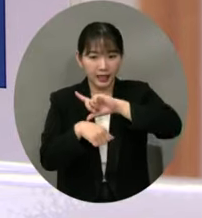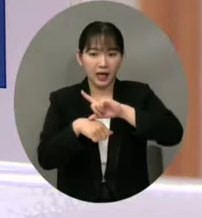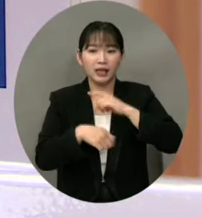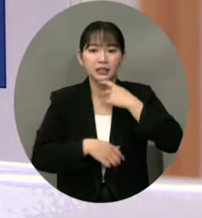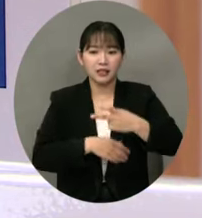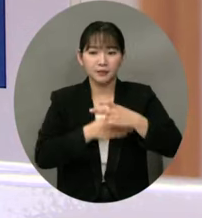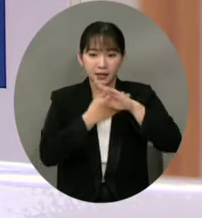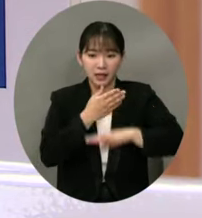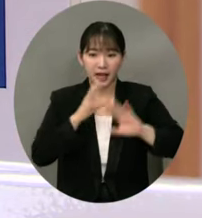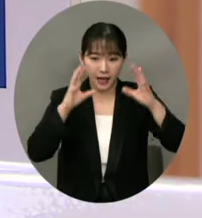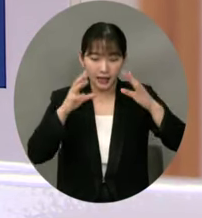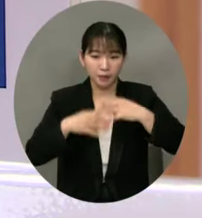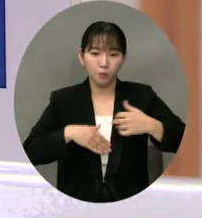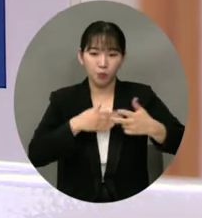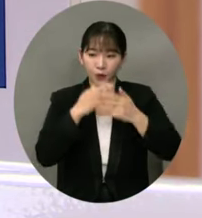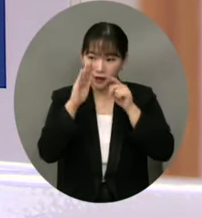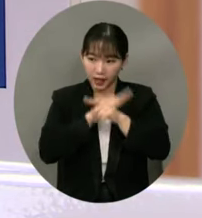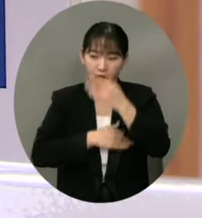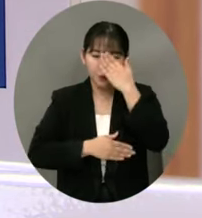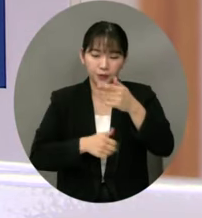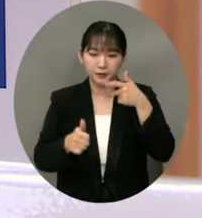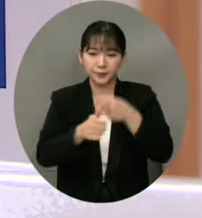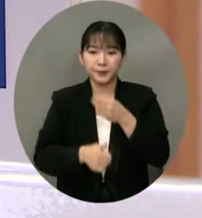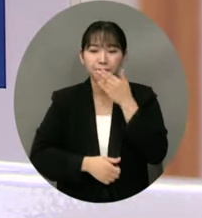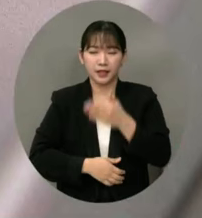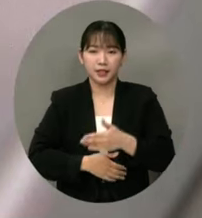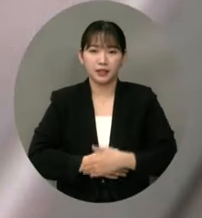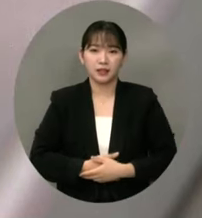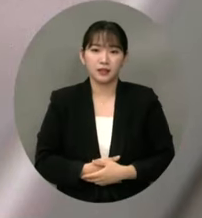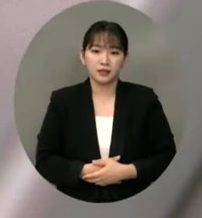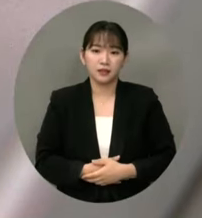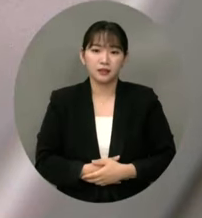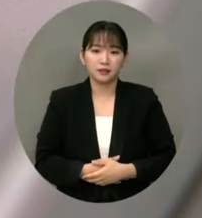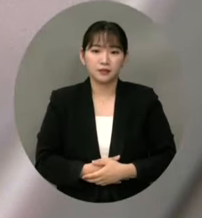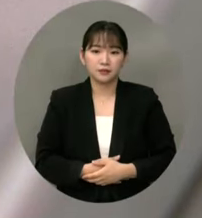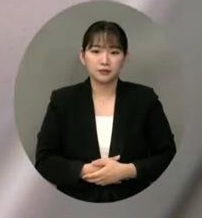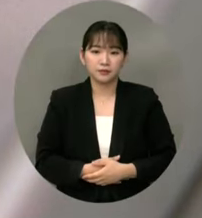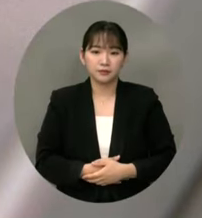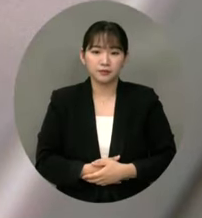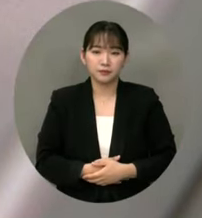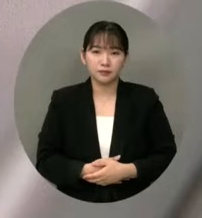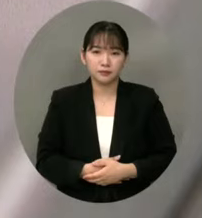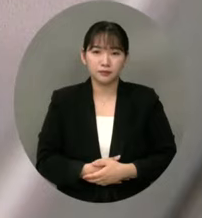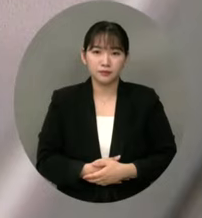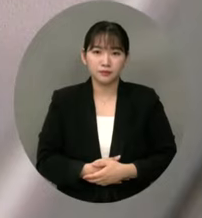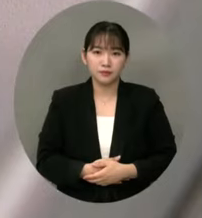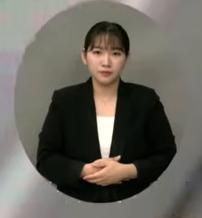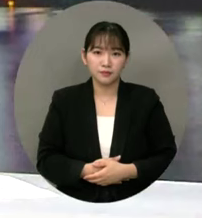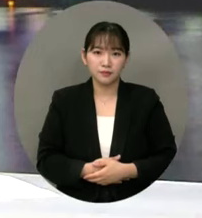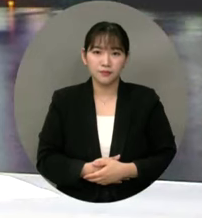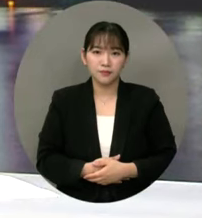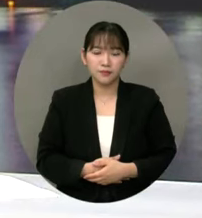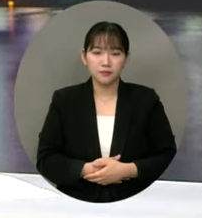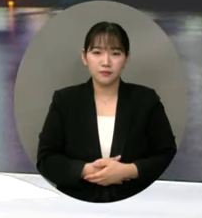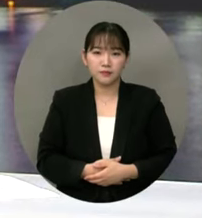이하 어린이는 보건소에서 무료 접종이 가능합니다. MBC 뉴스 김담입니다.